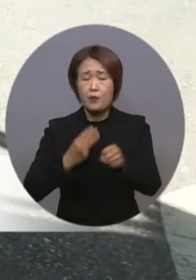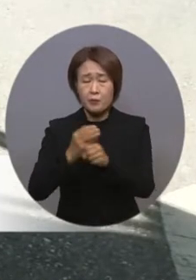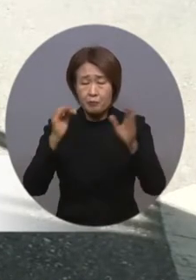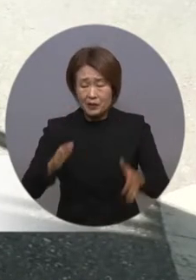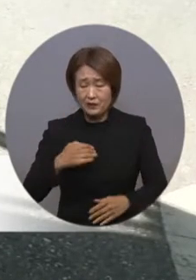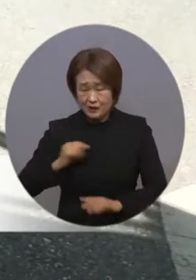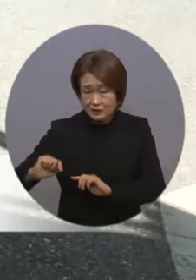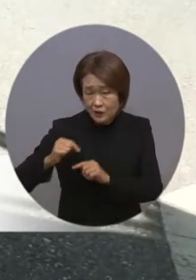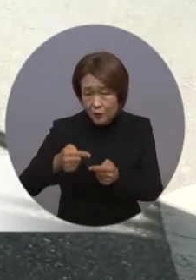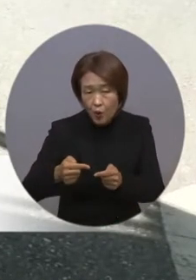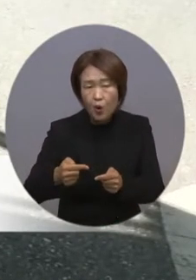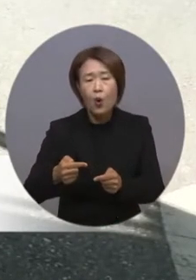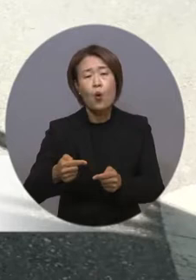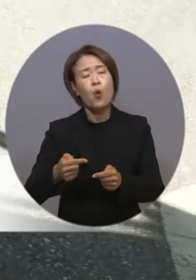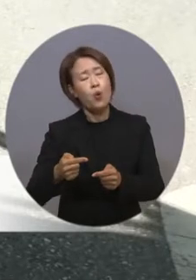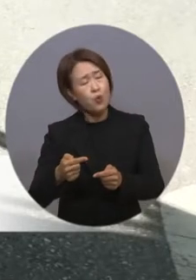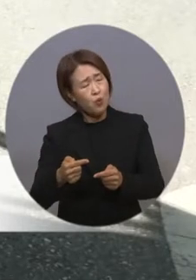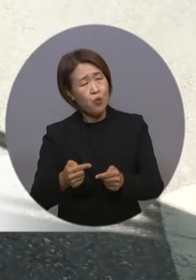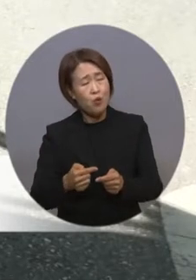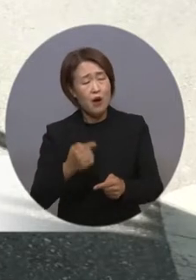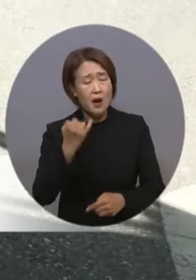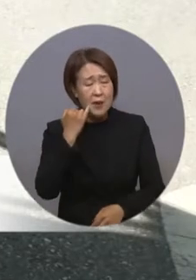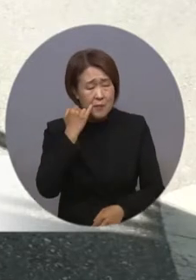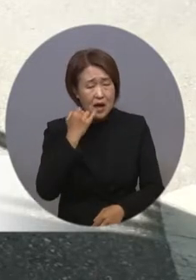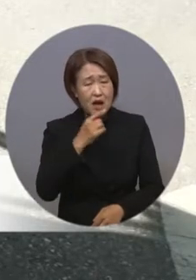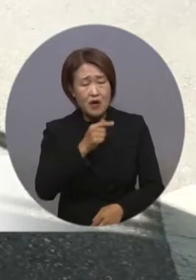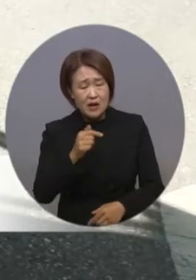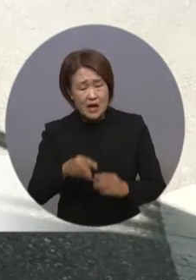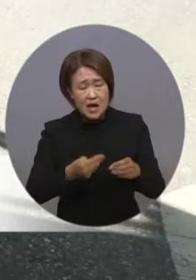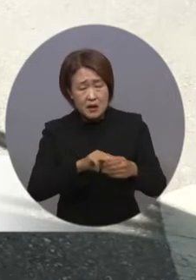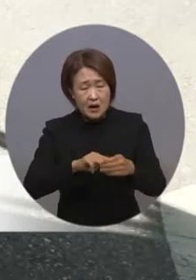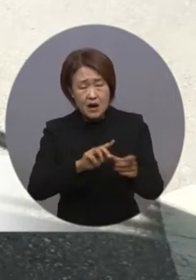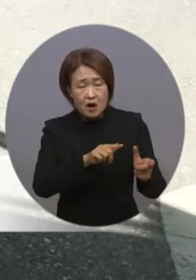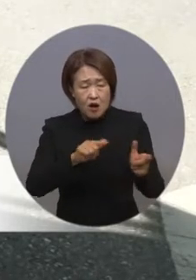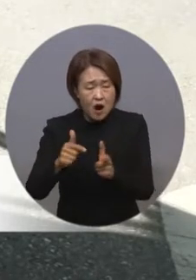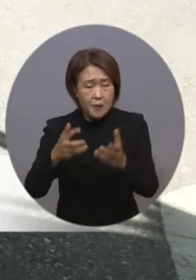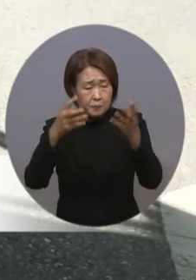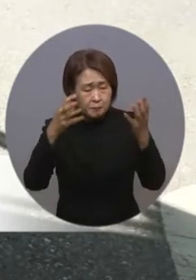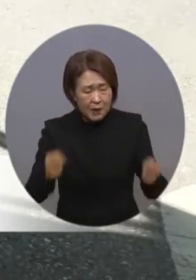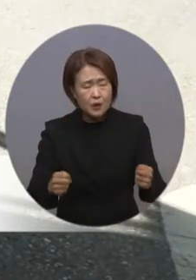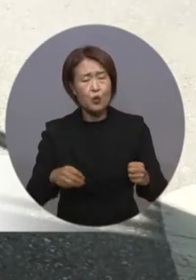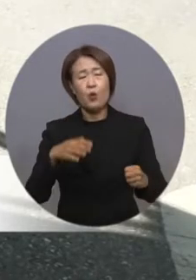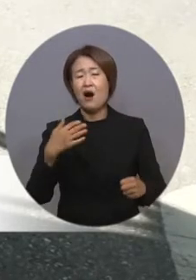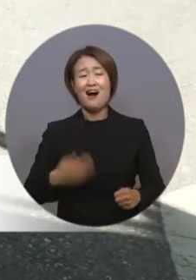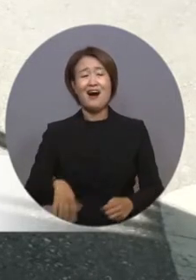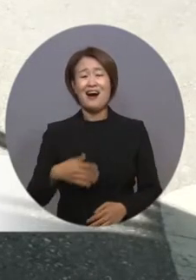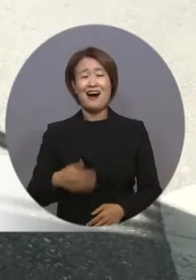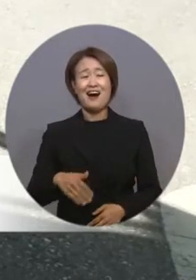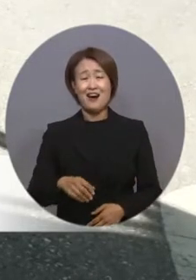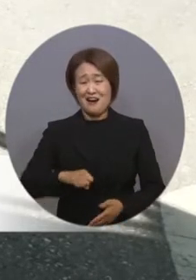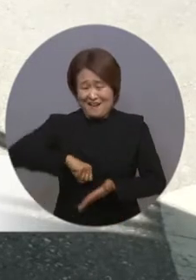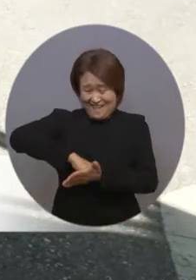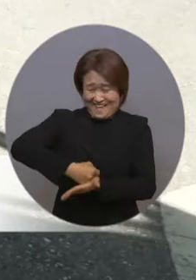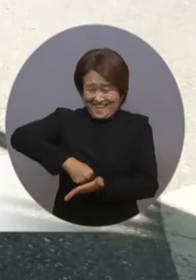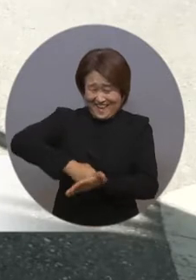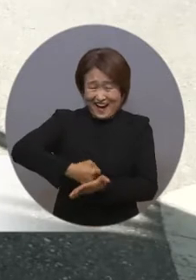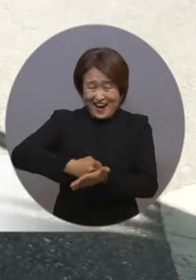보니까 발효식품도 너무너무 좋은 것도 많고 와서 보니 청국장도